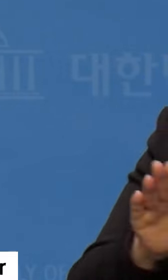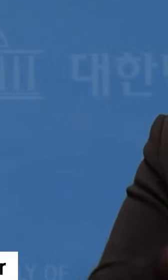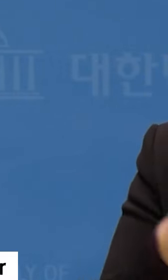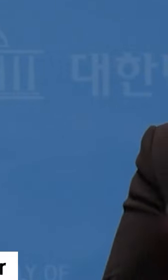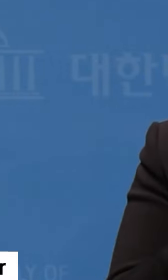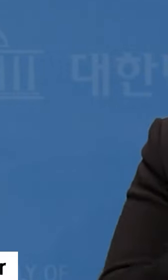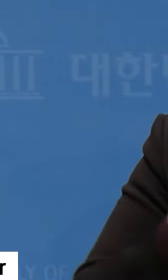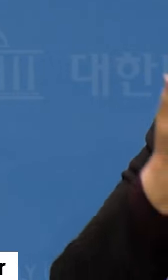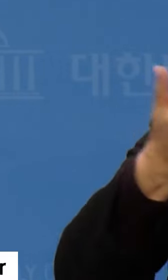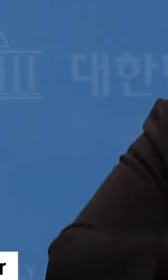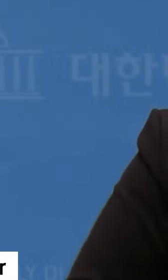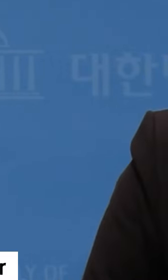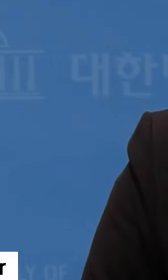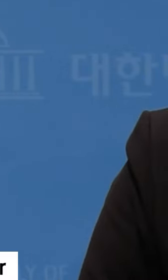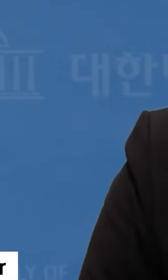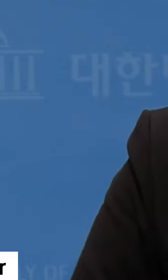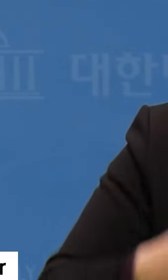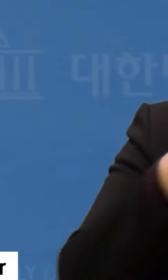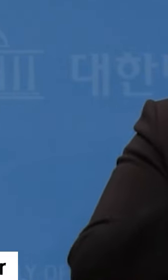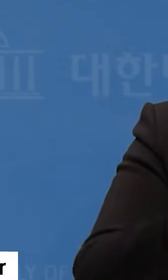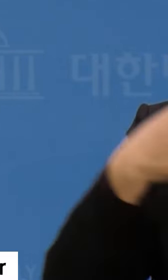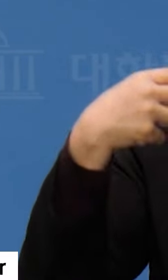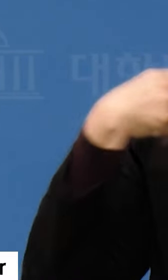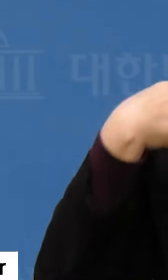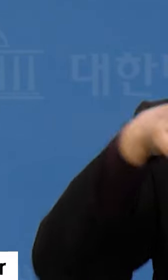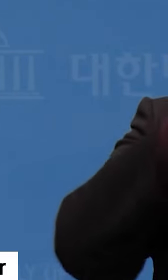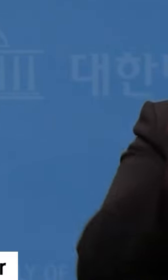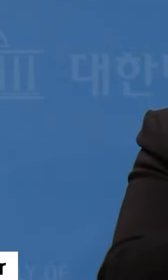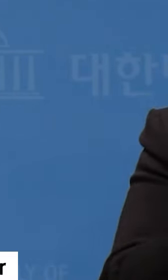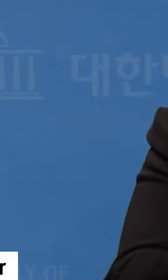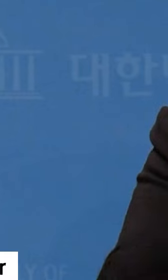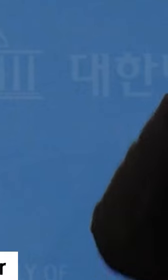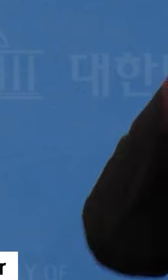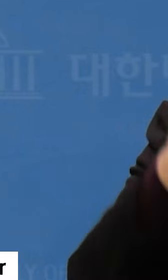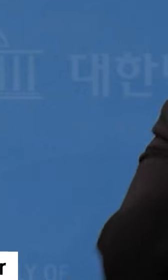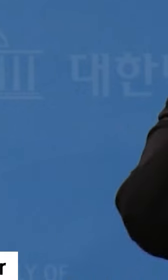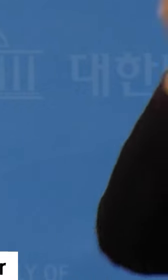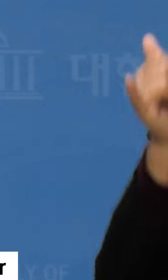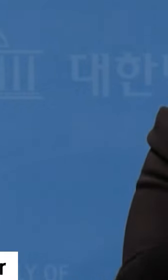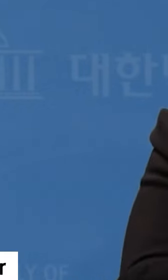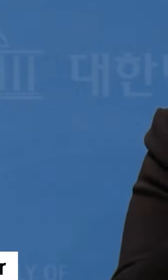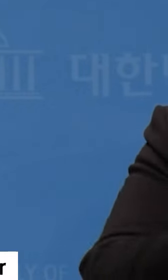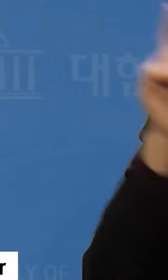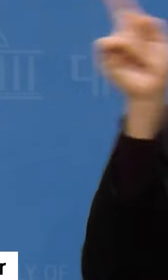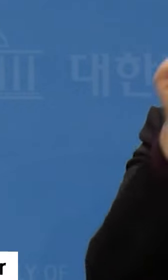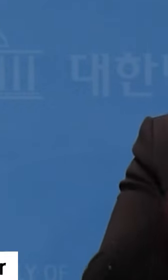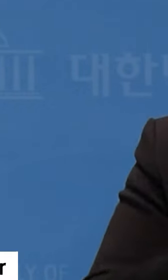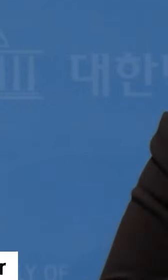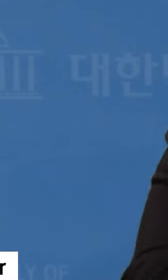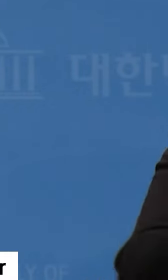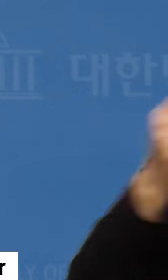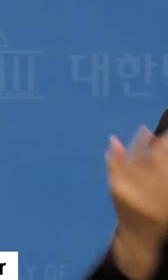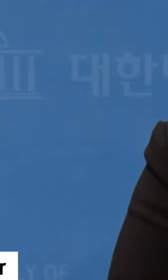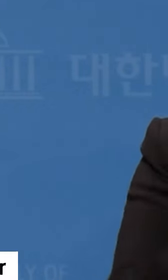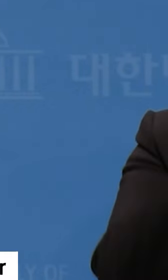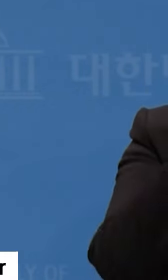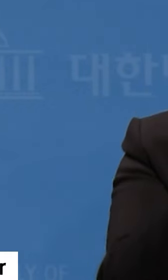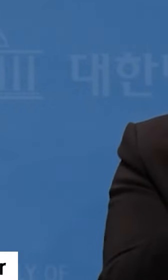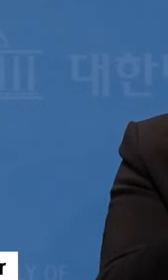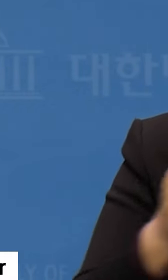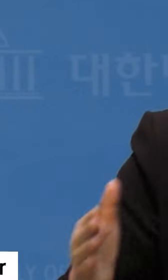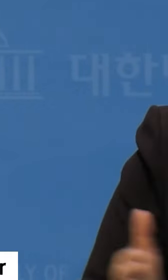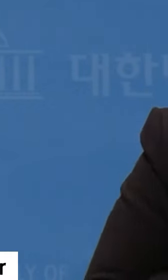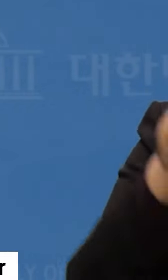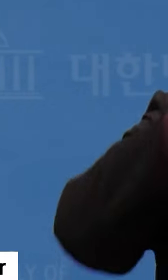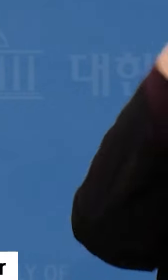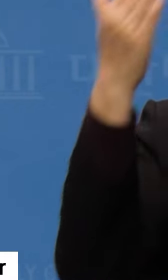맞서겠습니다. 윤석열 정권의 출범 이후 대한민국 사회는 아무런 비전도 발전도 없이